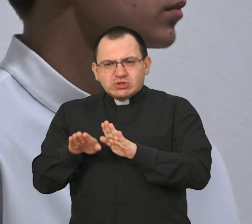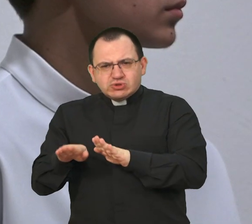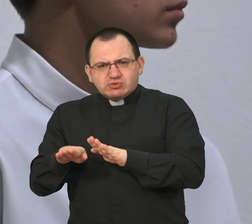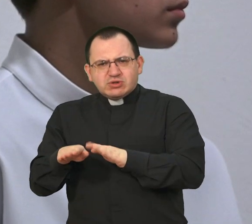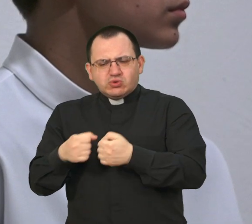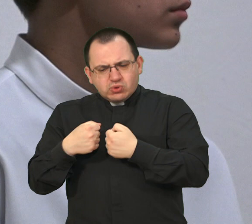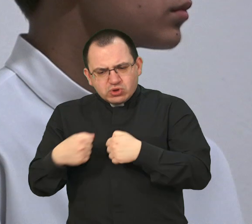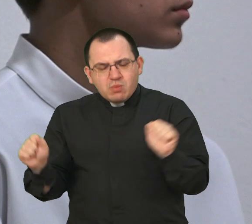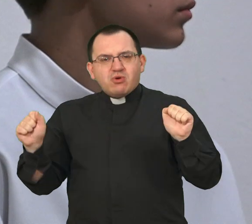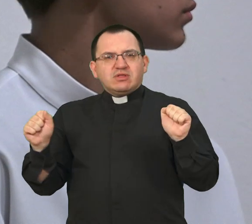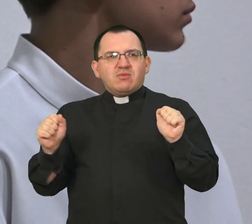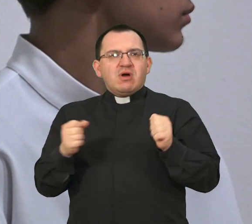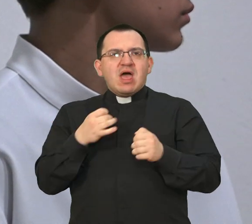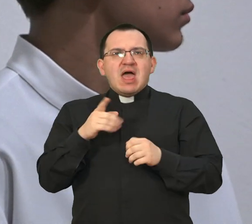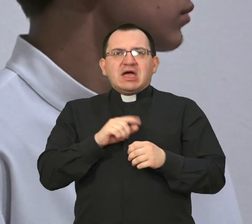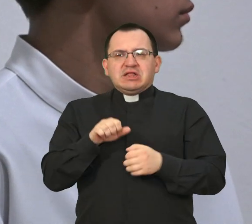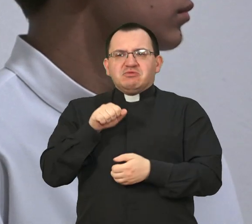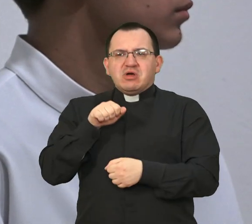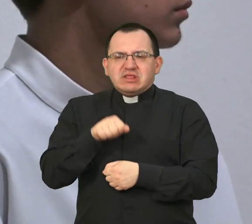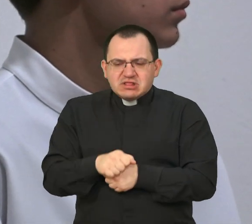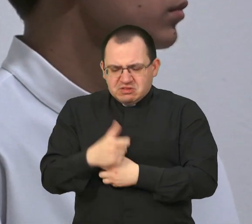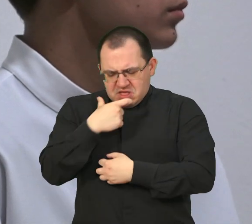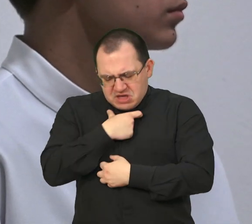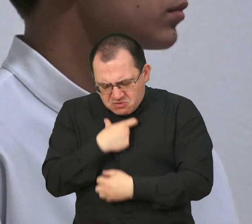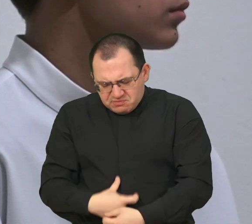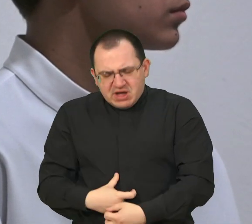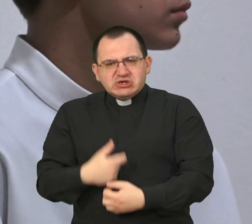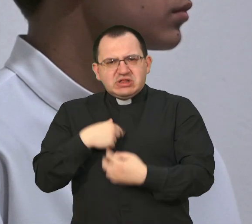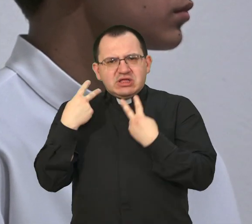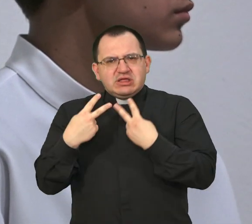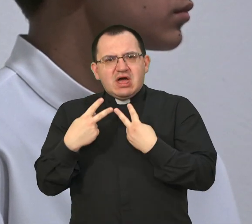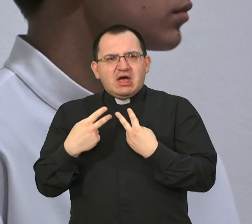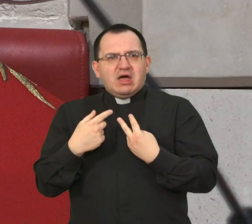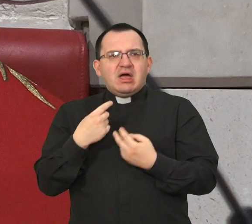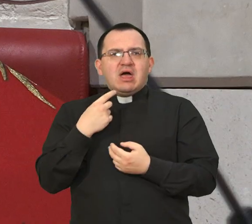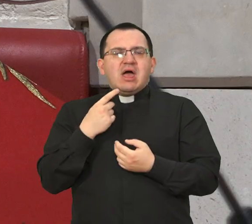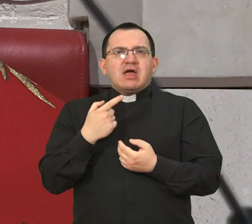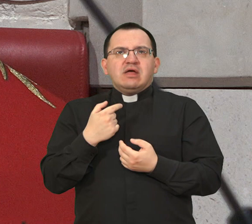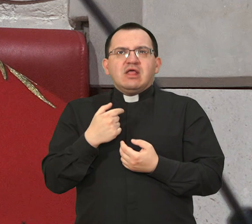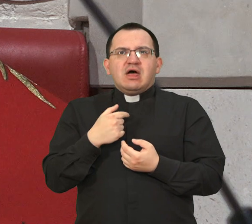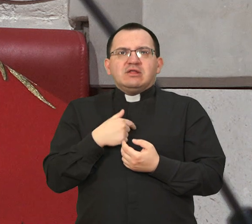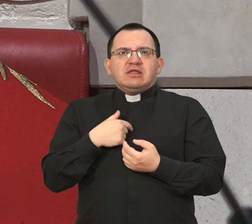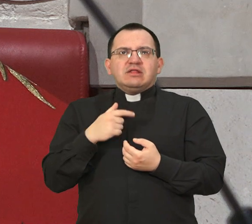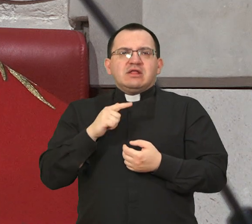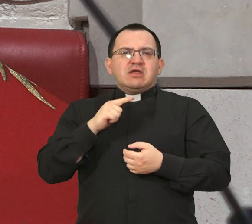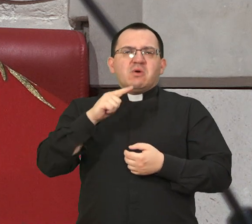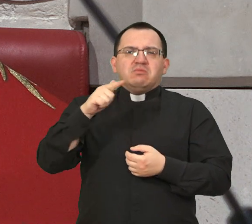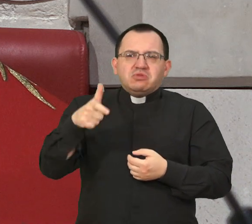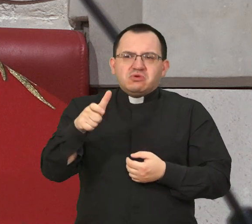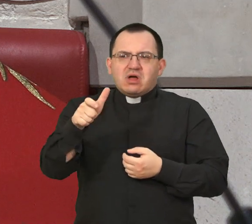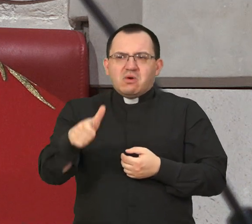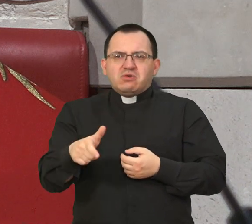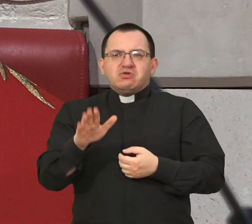ispod svojih nogu, kad se ne naslanjamo na sebe, kad se ne naslanjamo na nešto drugo i nekoga drugoga, nego